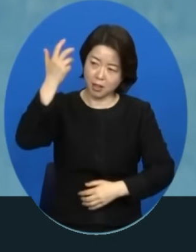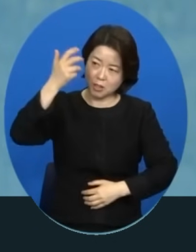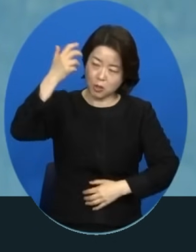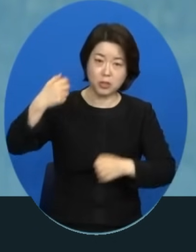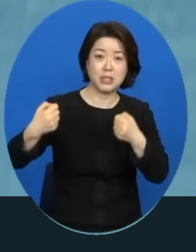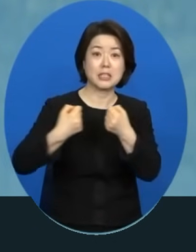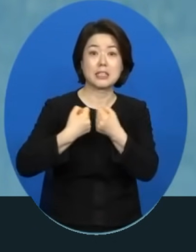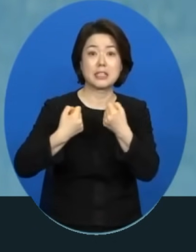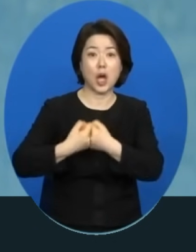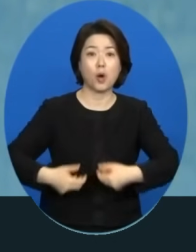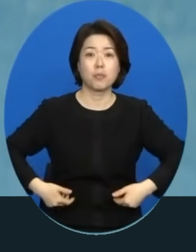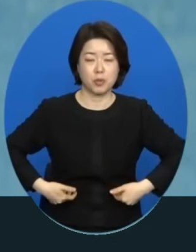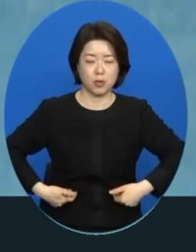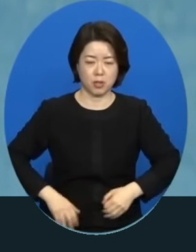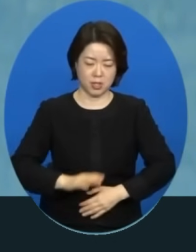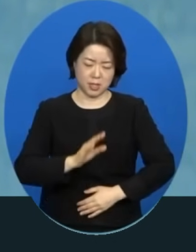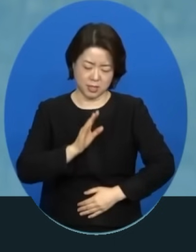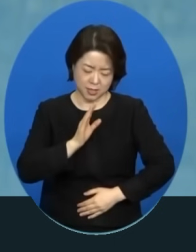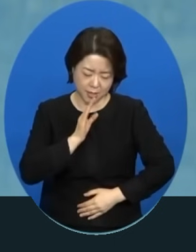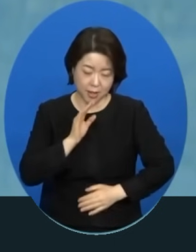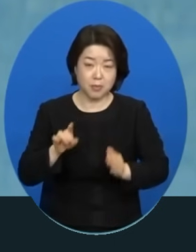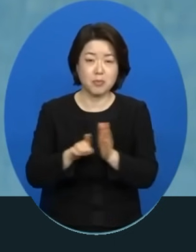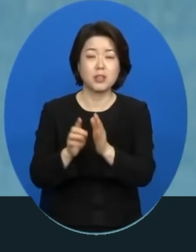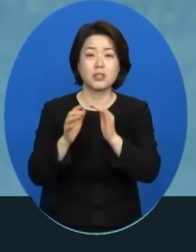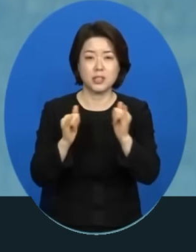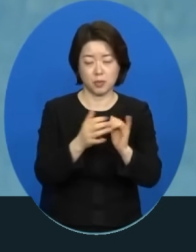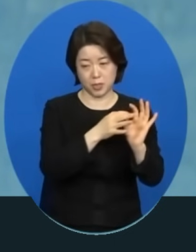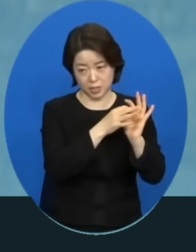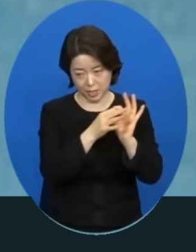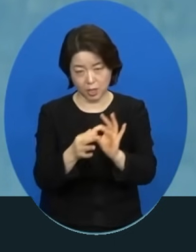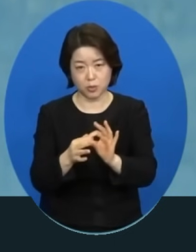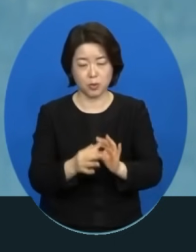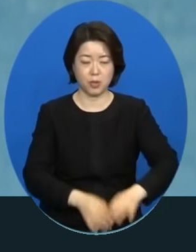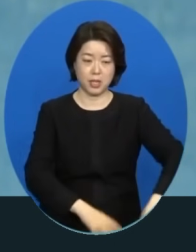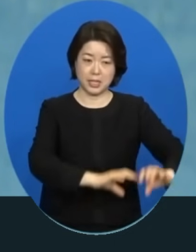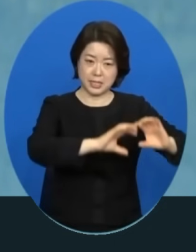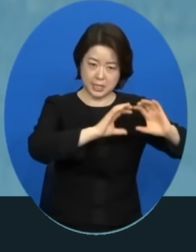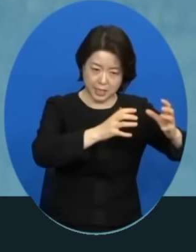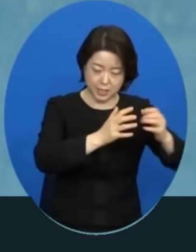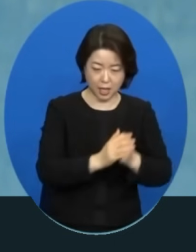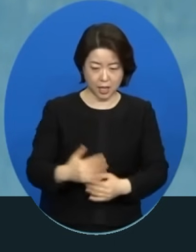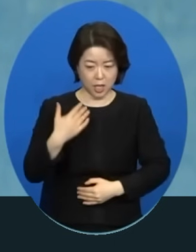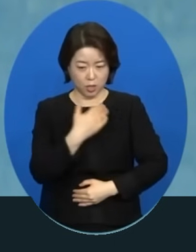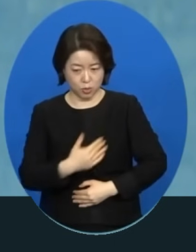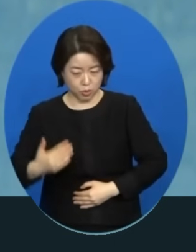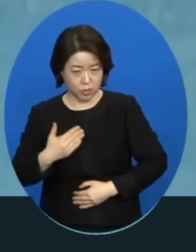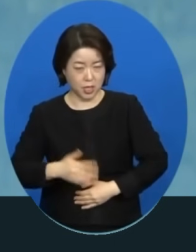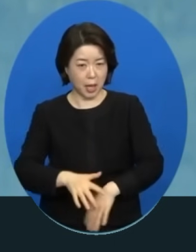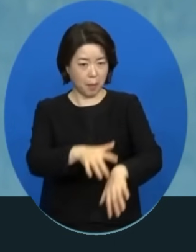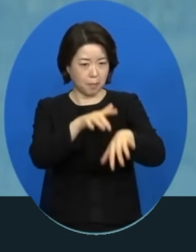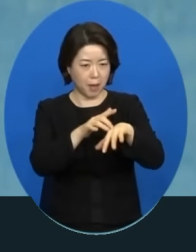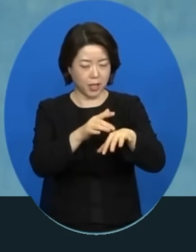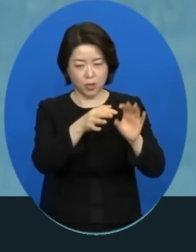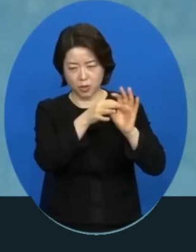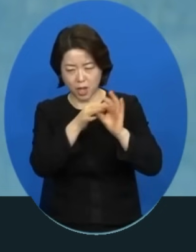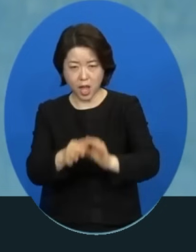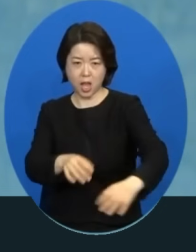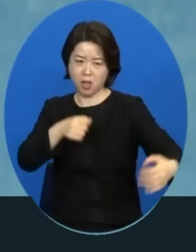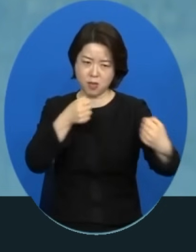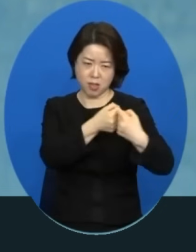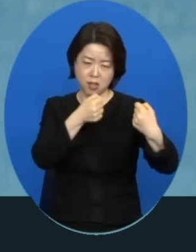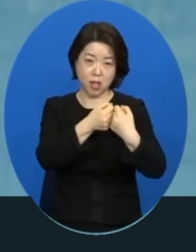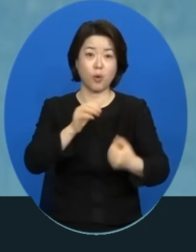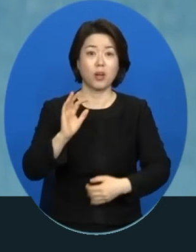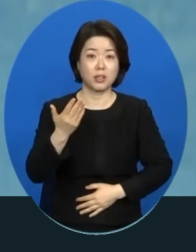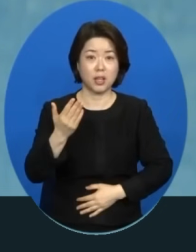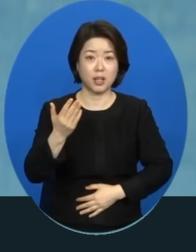그래서 참된 그리스도인이라면 끊임없이 세상과 육체와 마귀와 싸운다는 것이죠. 싸움의